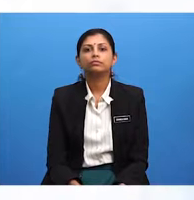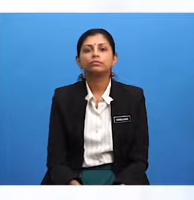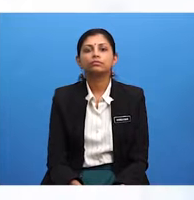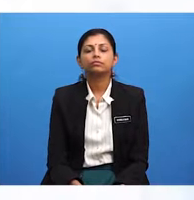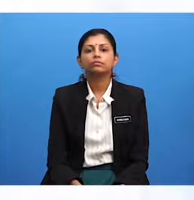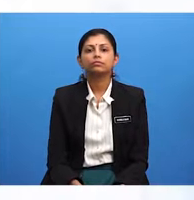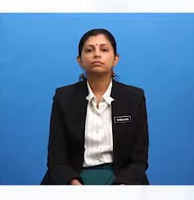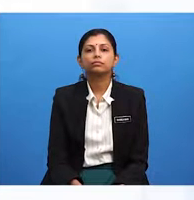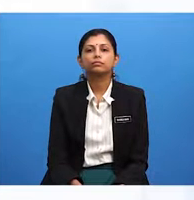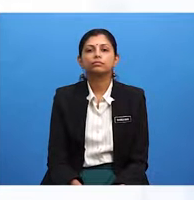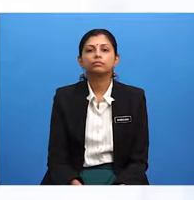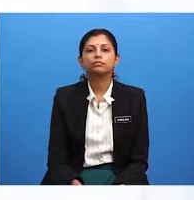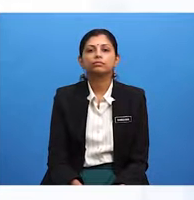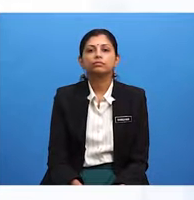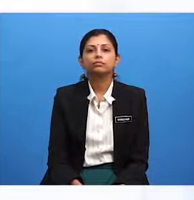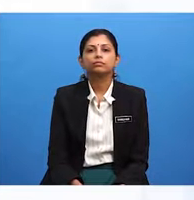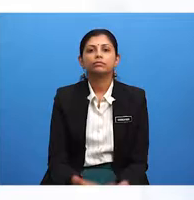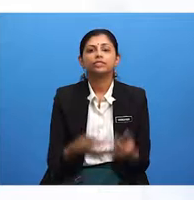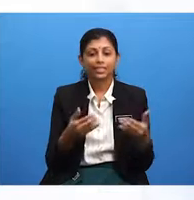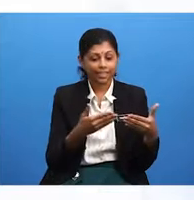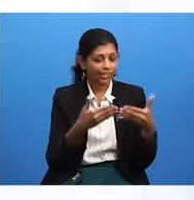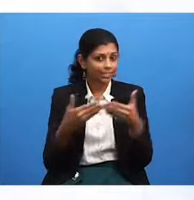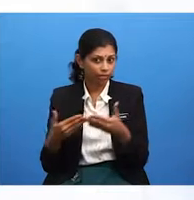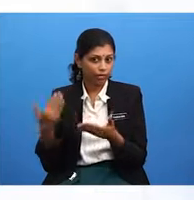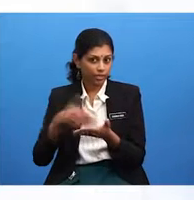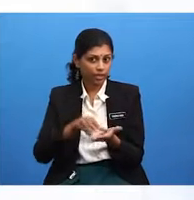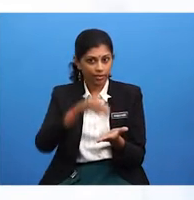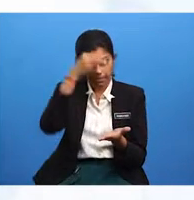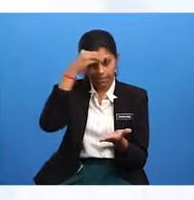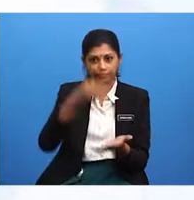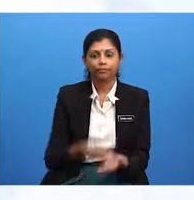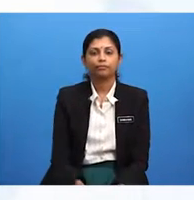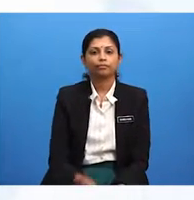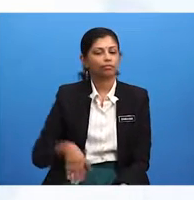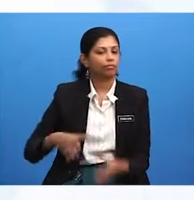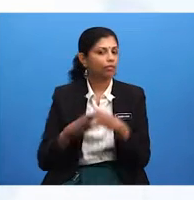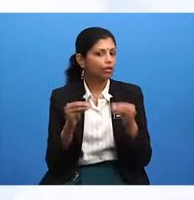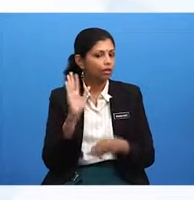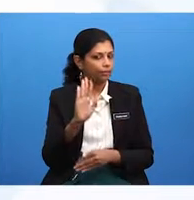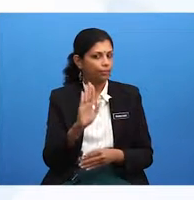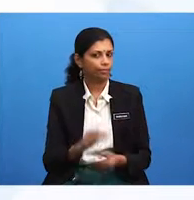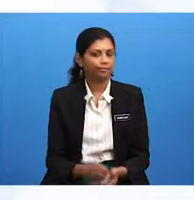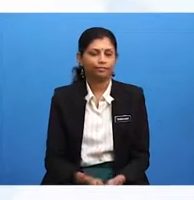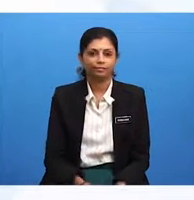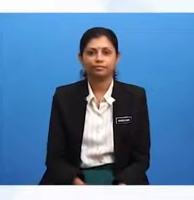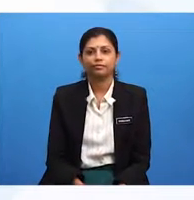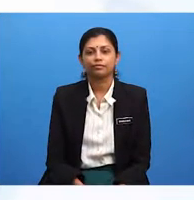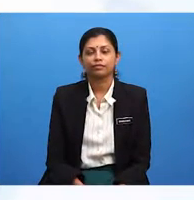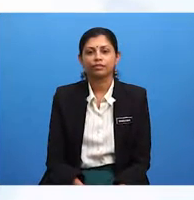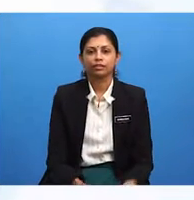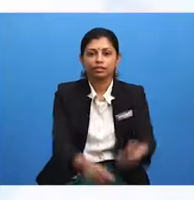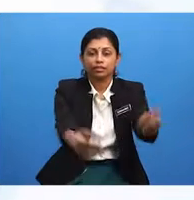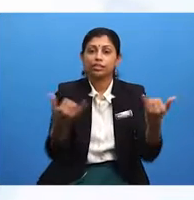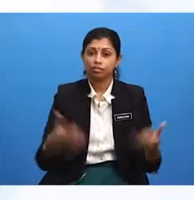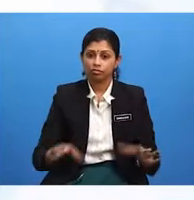Jom murid-murid, mari kita sambung pembelajaran untuk hari ini. Kita telah melihat peranan